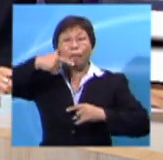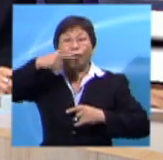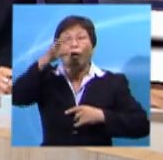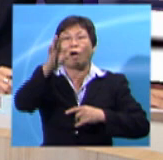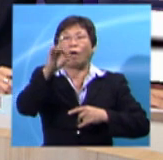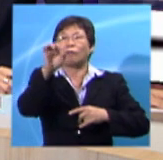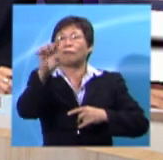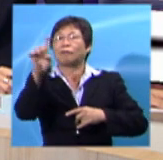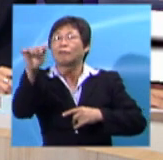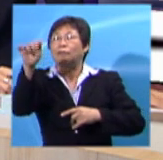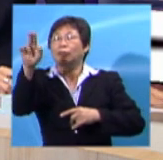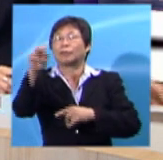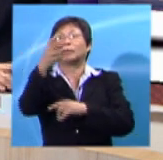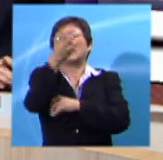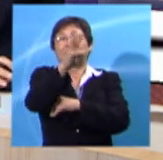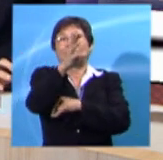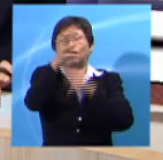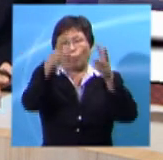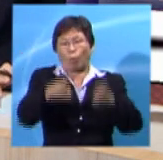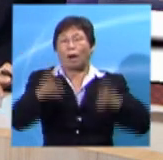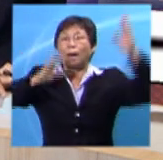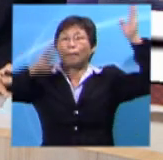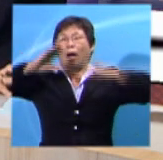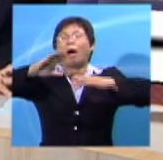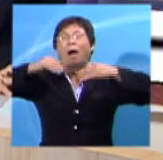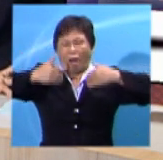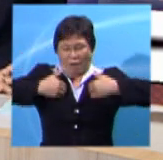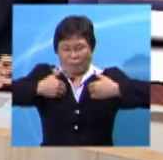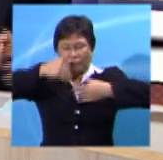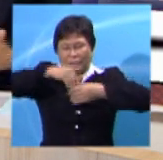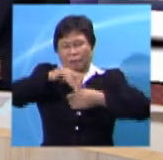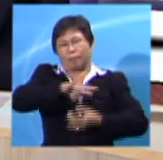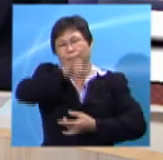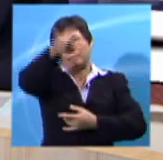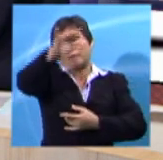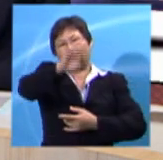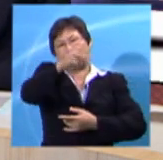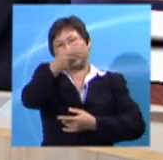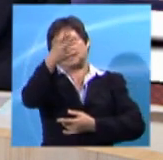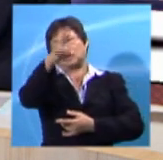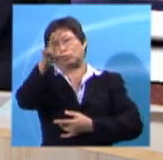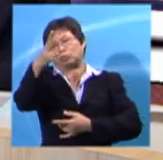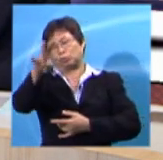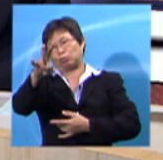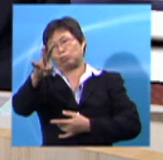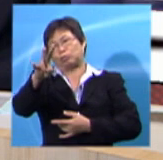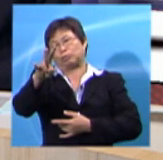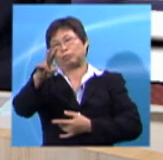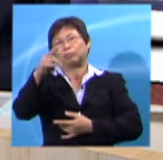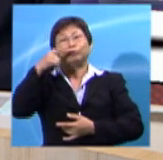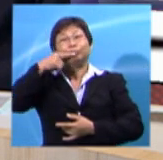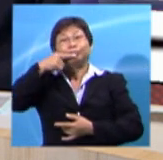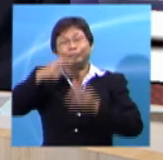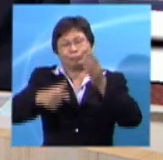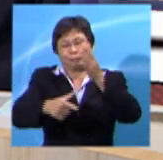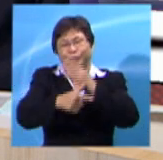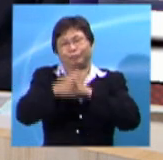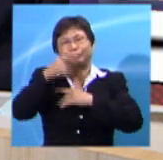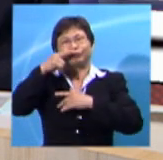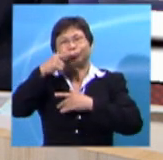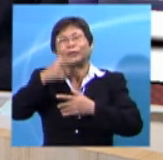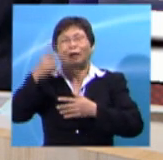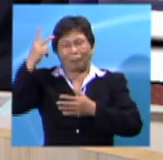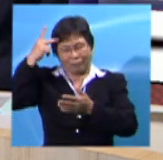Rahim adalah antara 16 mayat warga Malaysia yang terlibat dalam nahas pesawan MH17 yang dikenal pasti dan